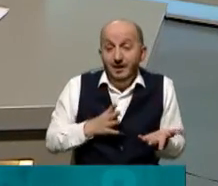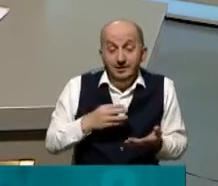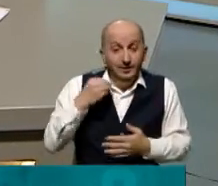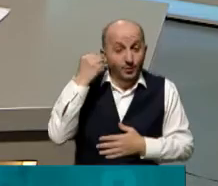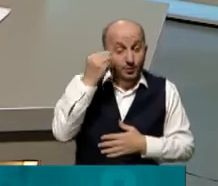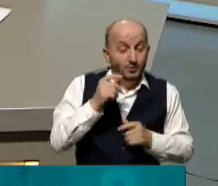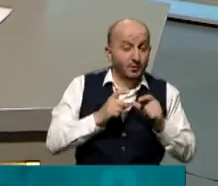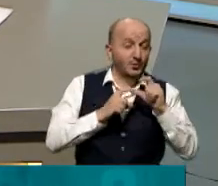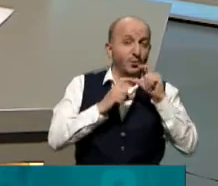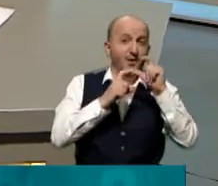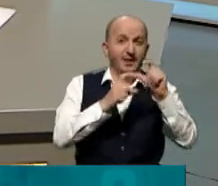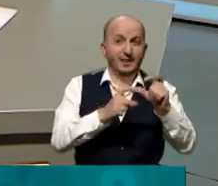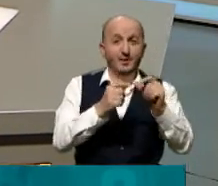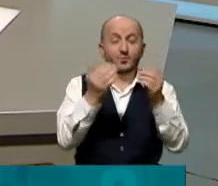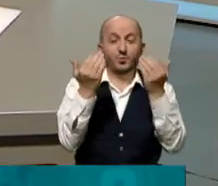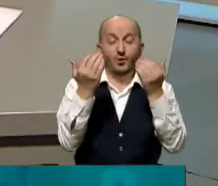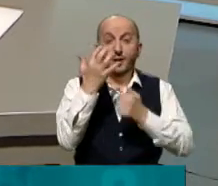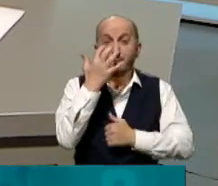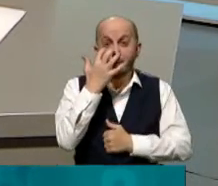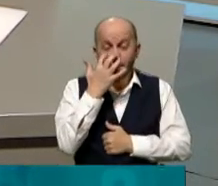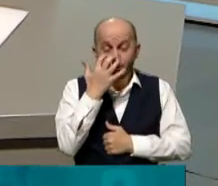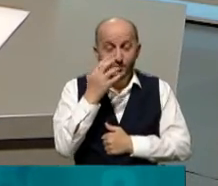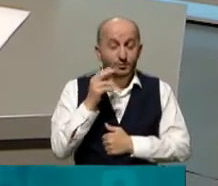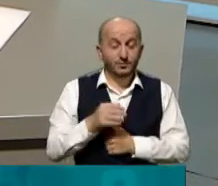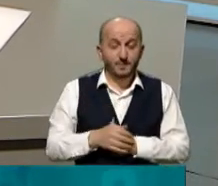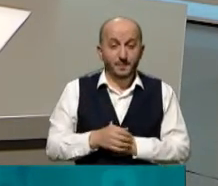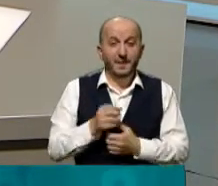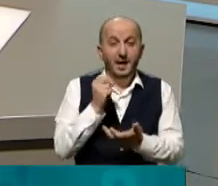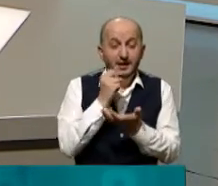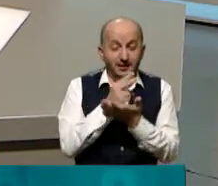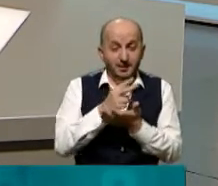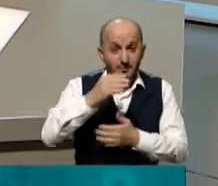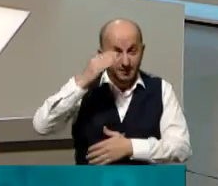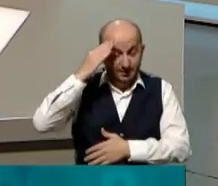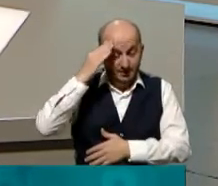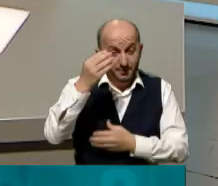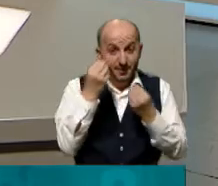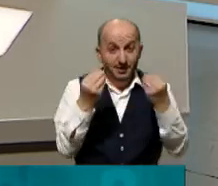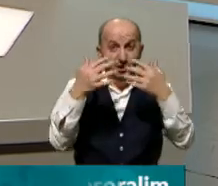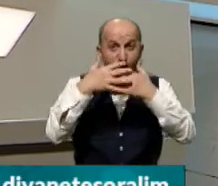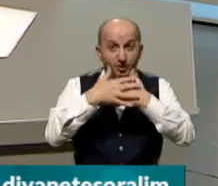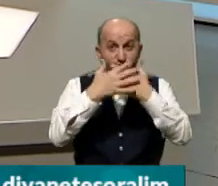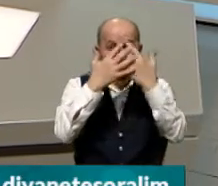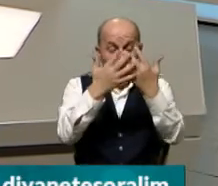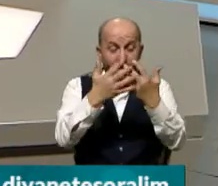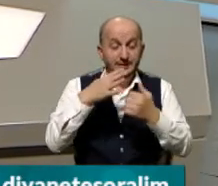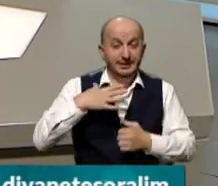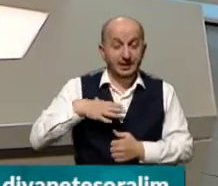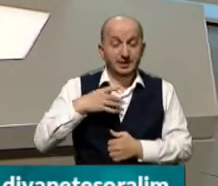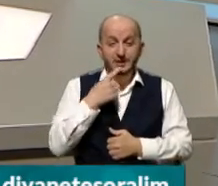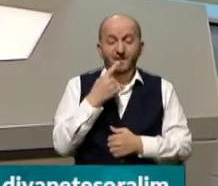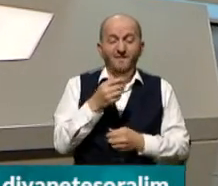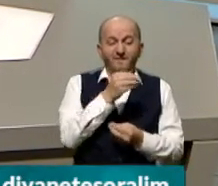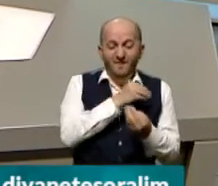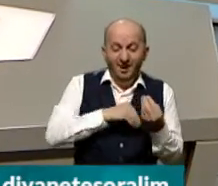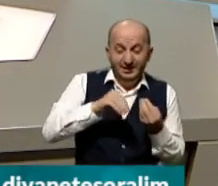Eyvallah. Soralım Abdülgalip Bey. Dua bekliyoruz efendim sizden de. Adıyaman'a Allah selam Allah olsun. Hayırlı akşamlar dileklerimizi de iletelim. Faiz